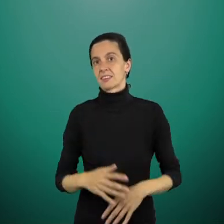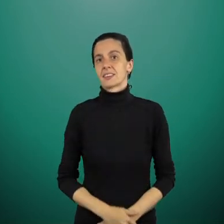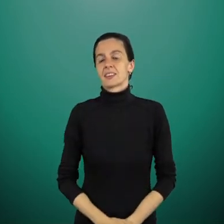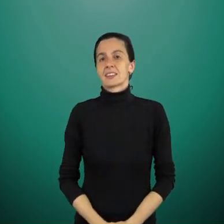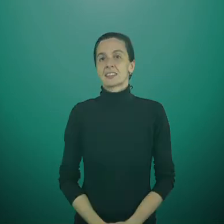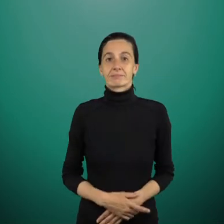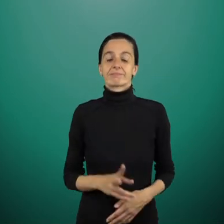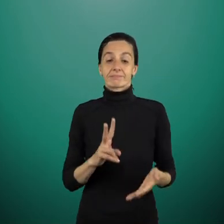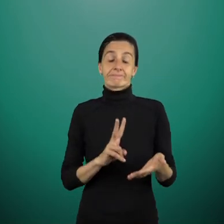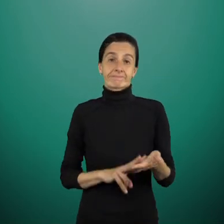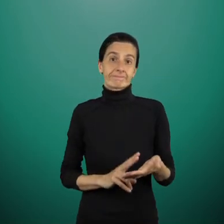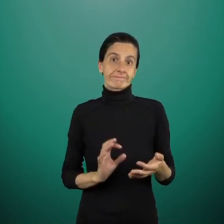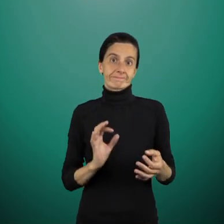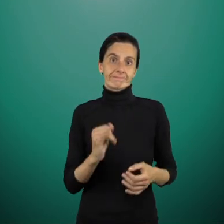d